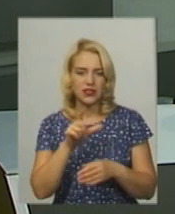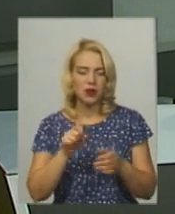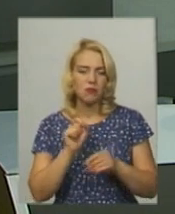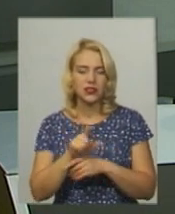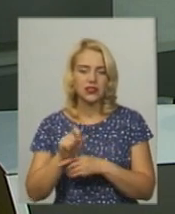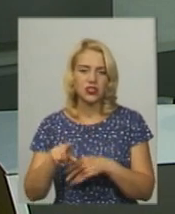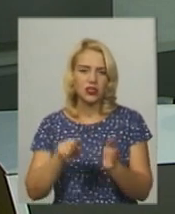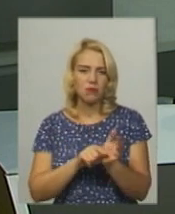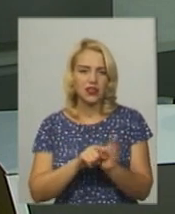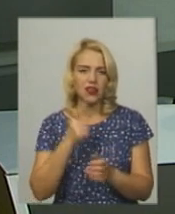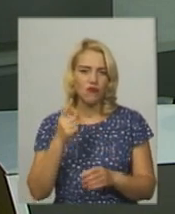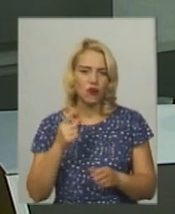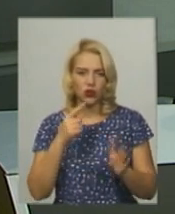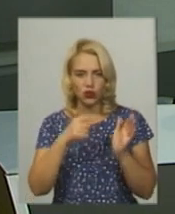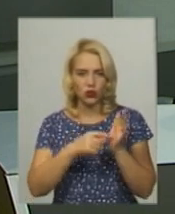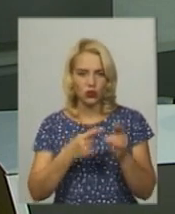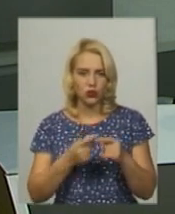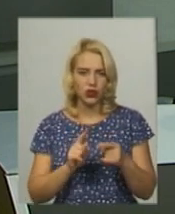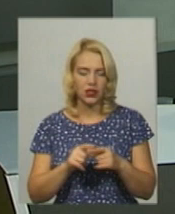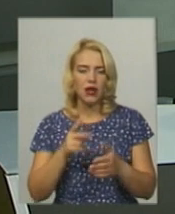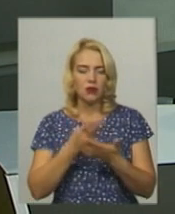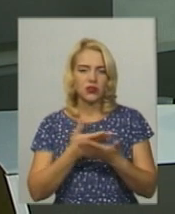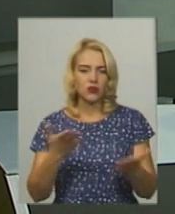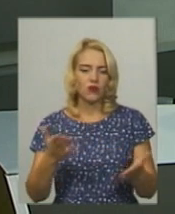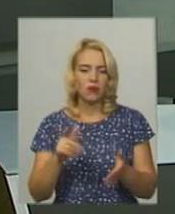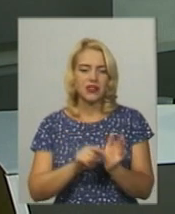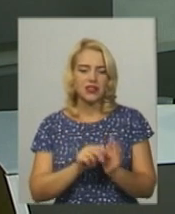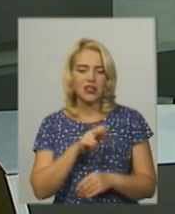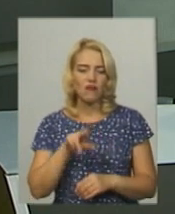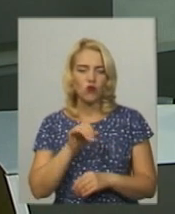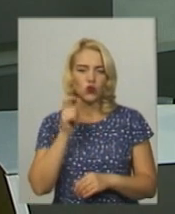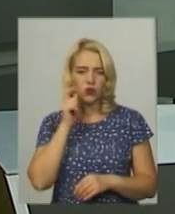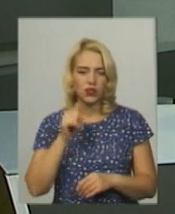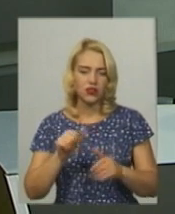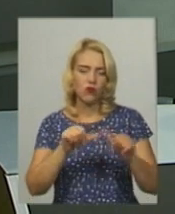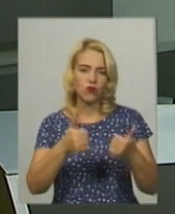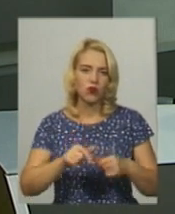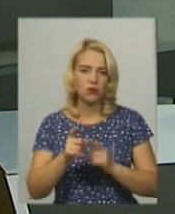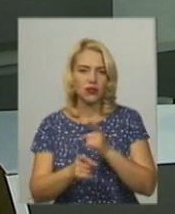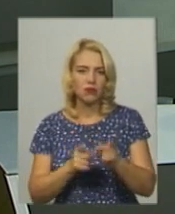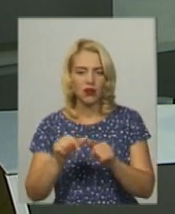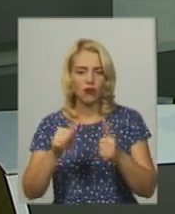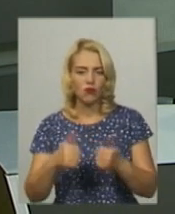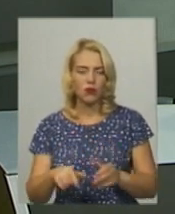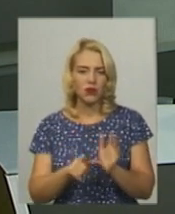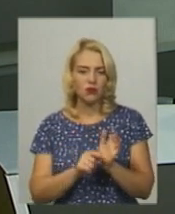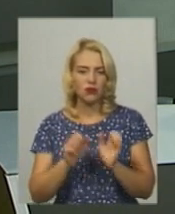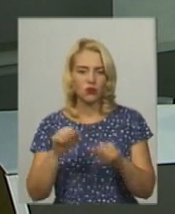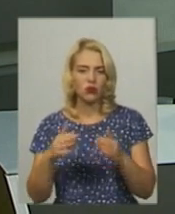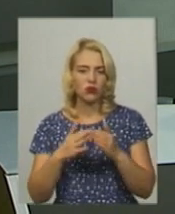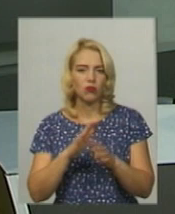один дотик» сьогодні презентували в Пенсійному фонді України. Тепер оформити та переоформити пенсії можна вдома, не чекаючи в